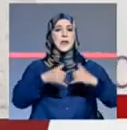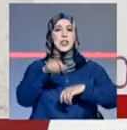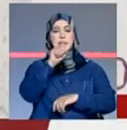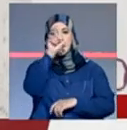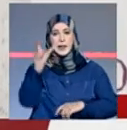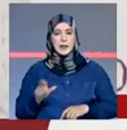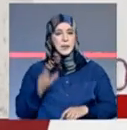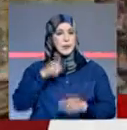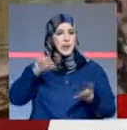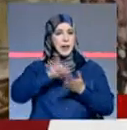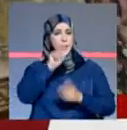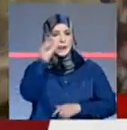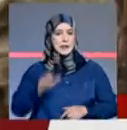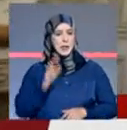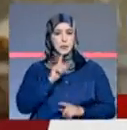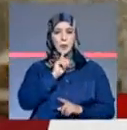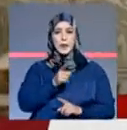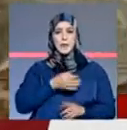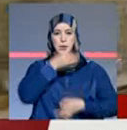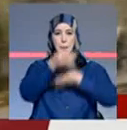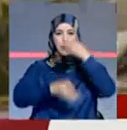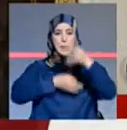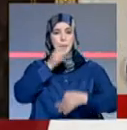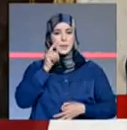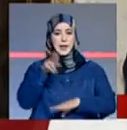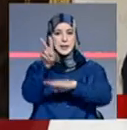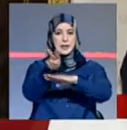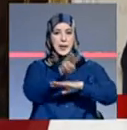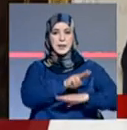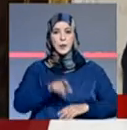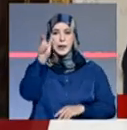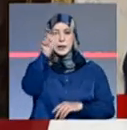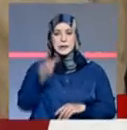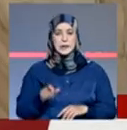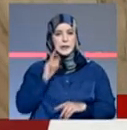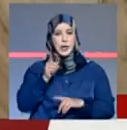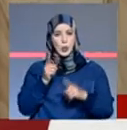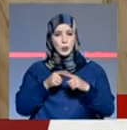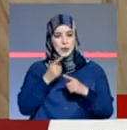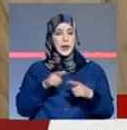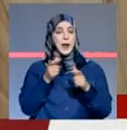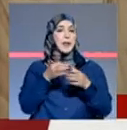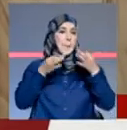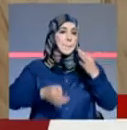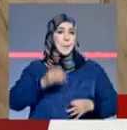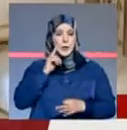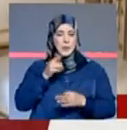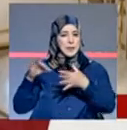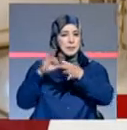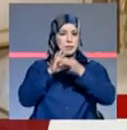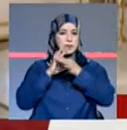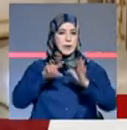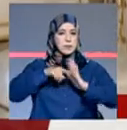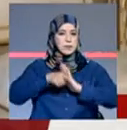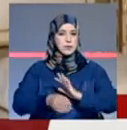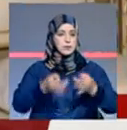العاصمة الإيطالية، وأكد في كلمة له أن زيارته إلى هذه المؤسسة العريقة هي امتداد لعمق العلاقات